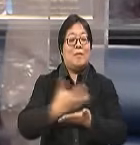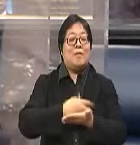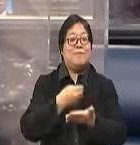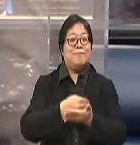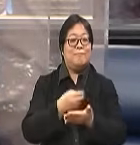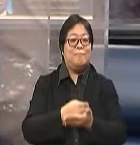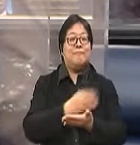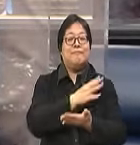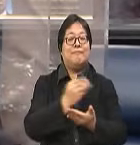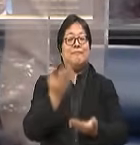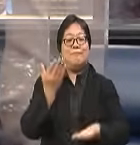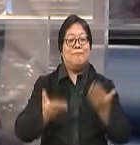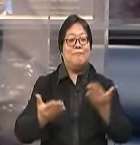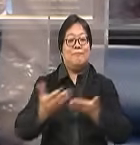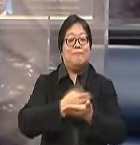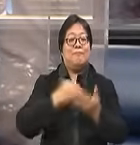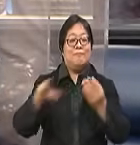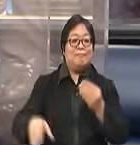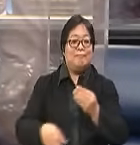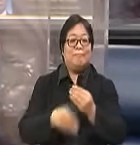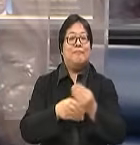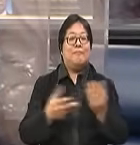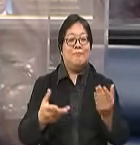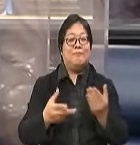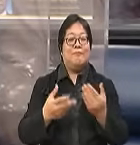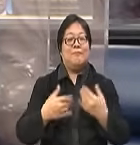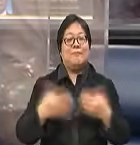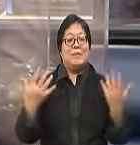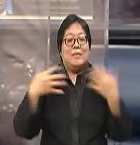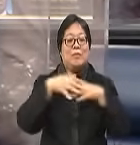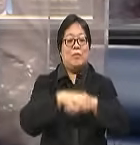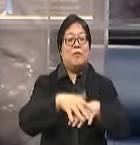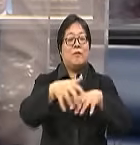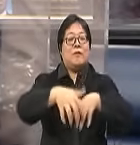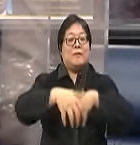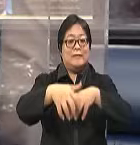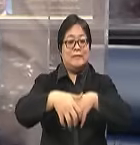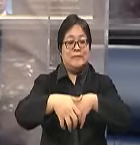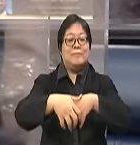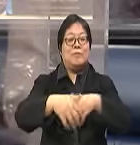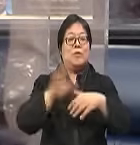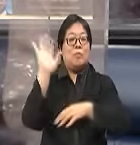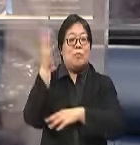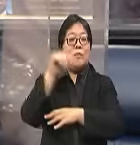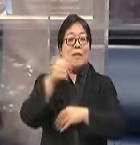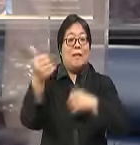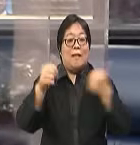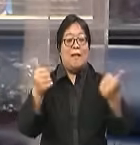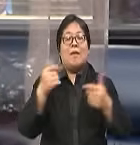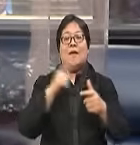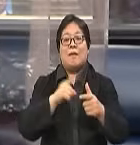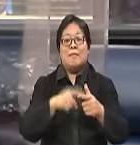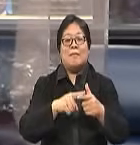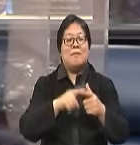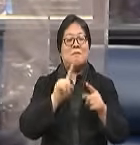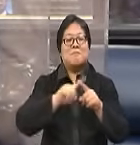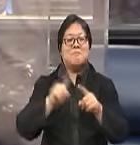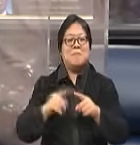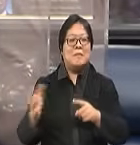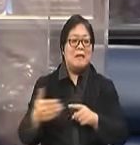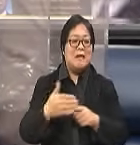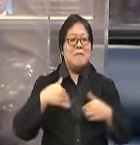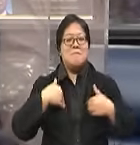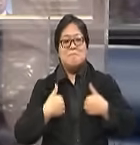mereka dan juga mungkin dikasih tambahan dari segi integrasi pedarman integrasi mukabuku yang lain atau tenaganya lain